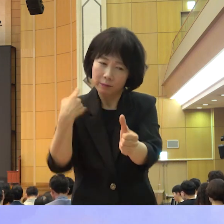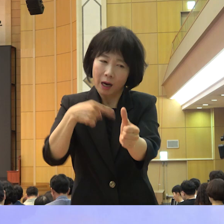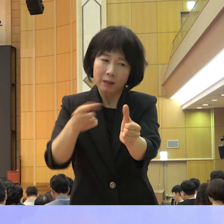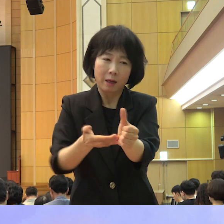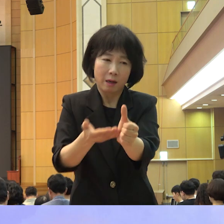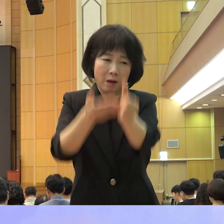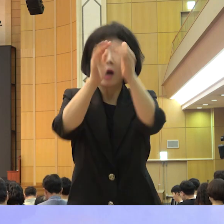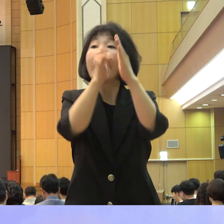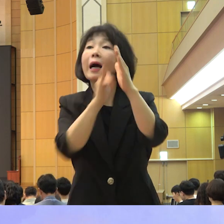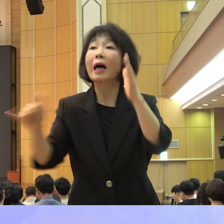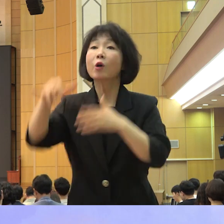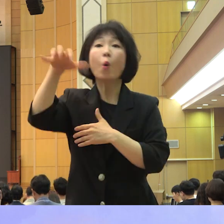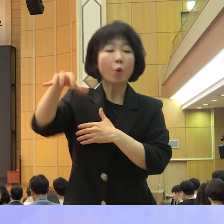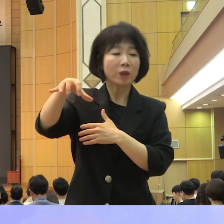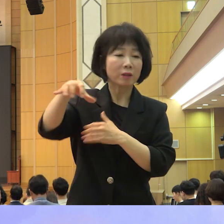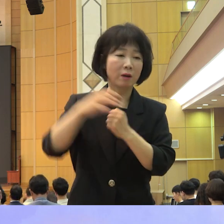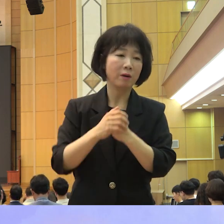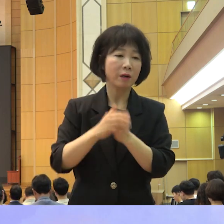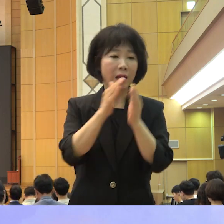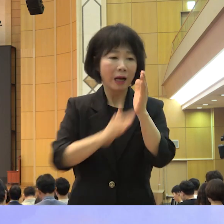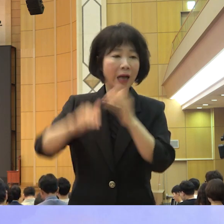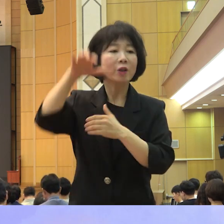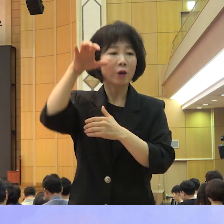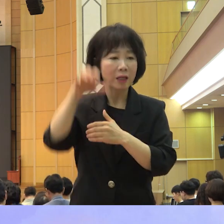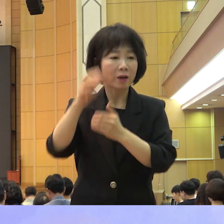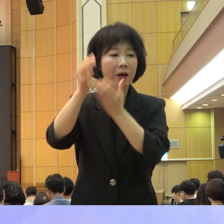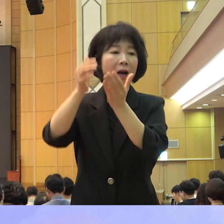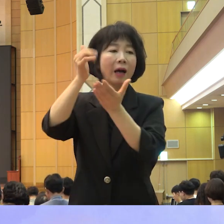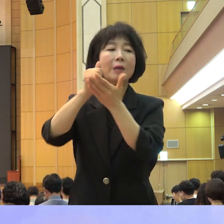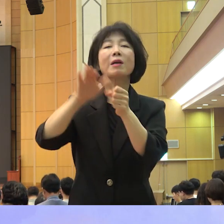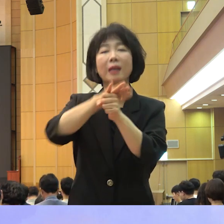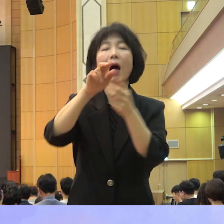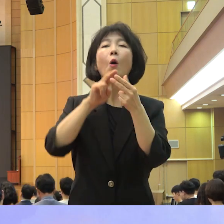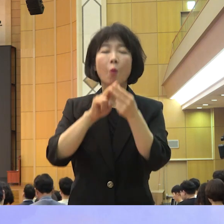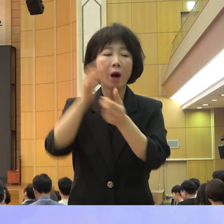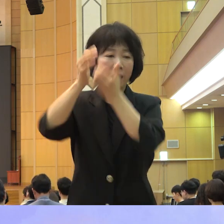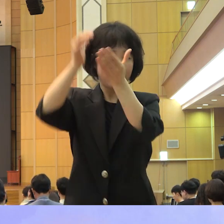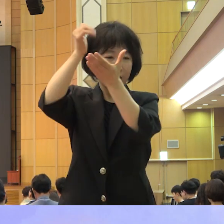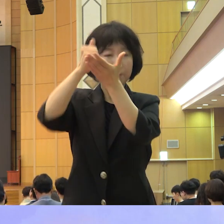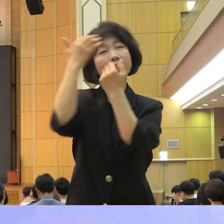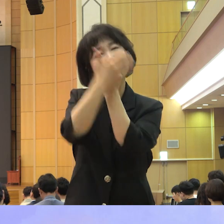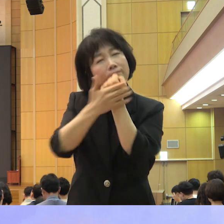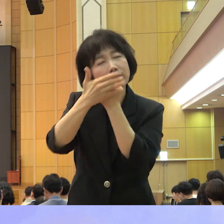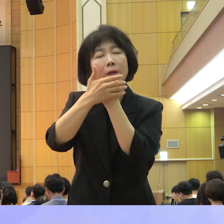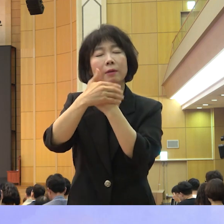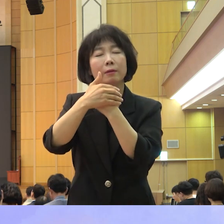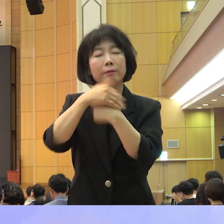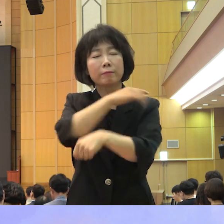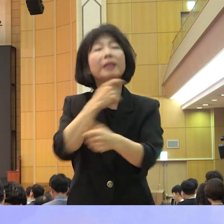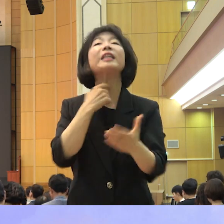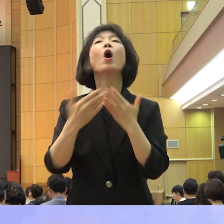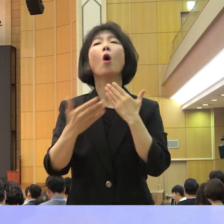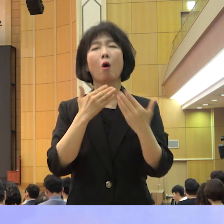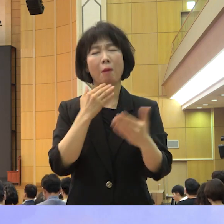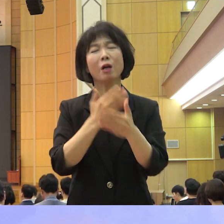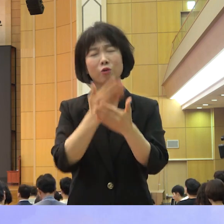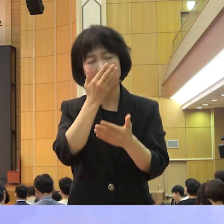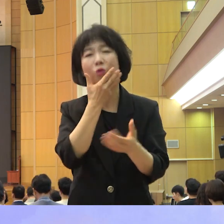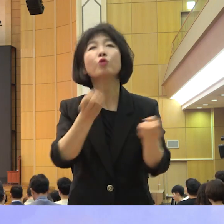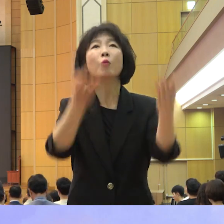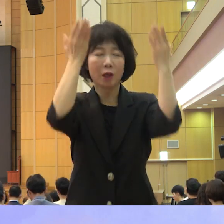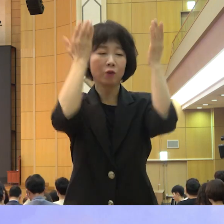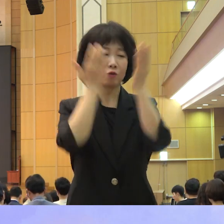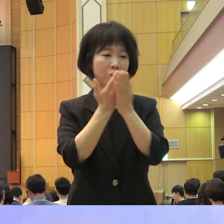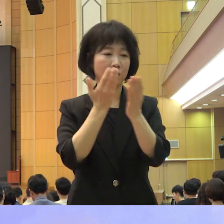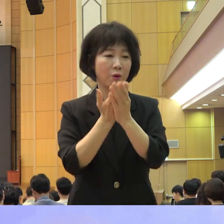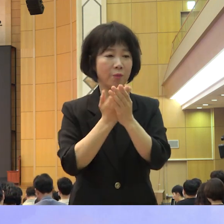바로 가정이라는 곳입니다. 이 가정에서 하나님의 사랑과 하나님의 은혜를 맛볼 수 있습니다. 우리 부모님과